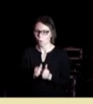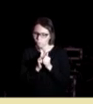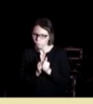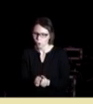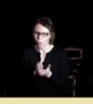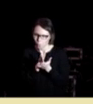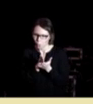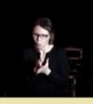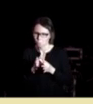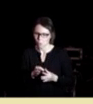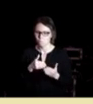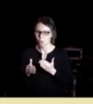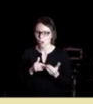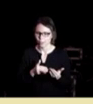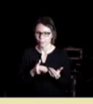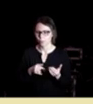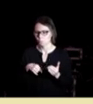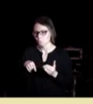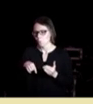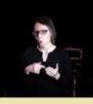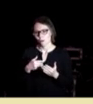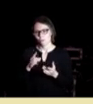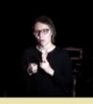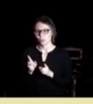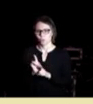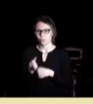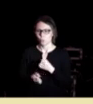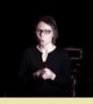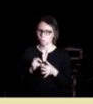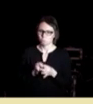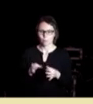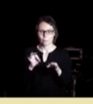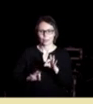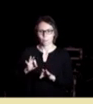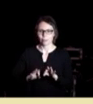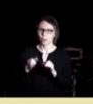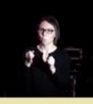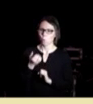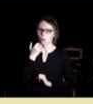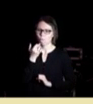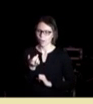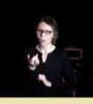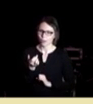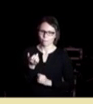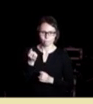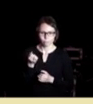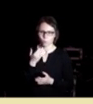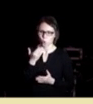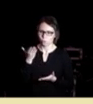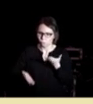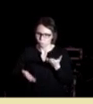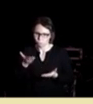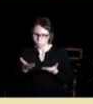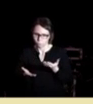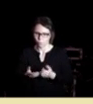under behandlingen. Og de valgene man gjør i forhold til medikamenter må være vel overveide.